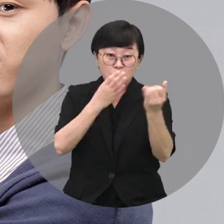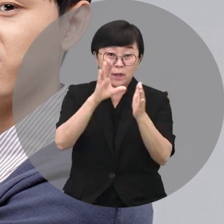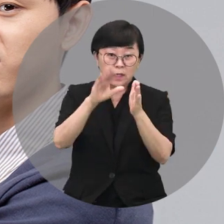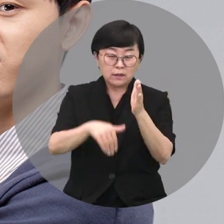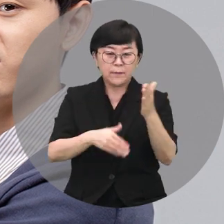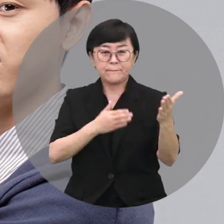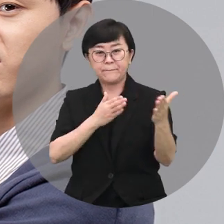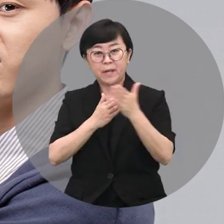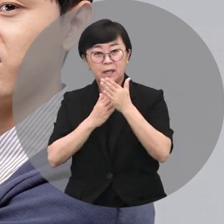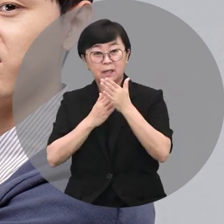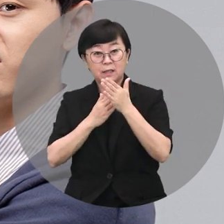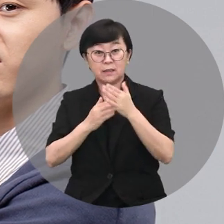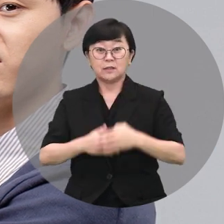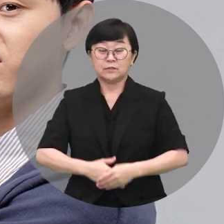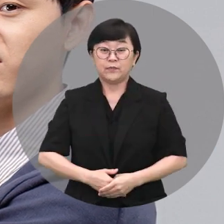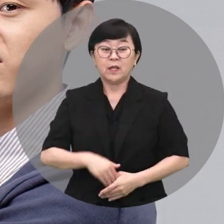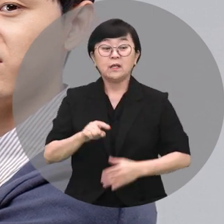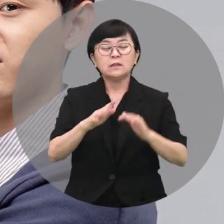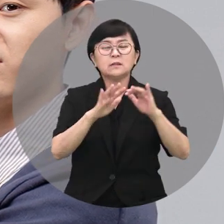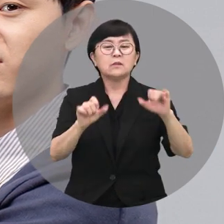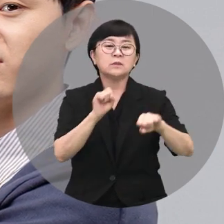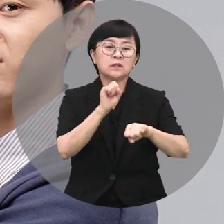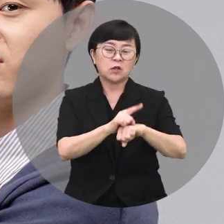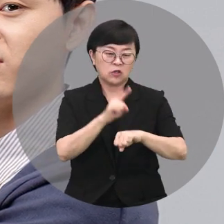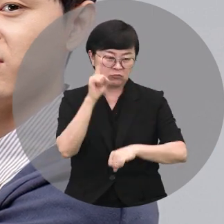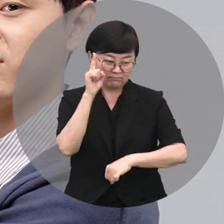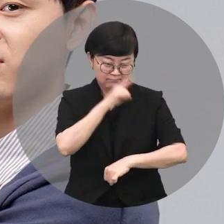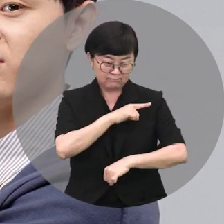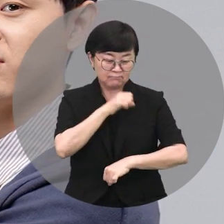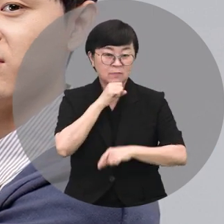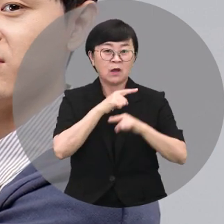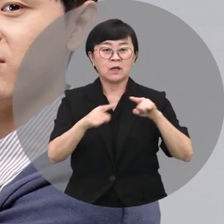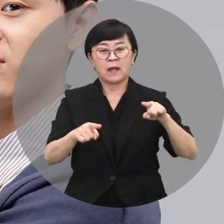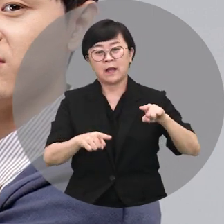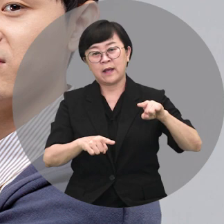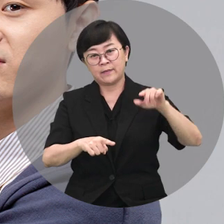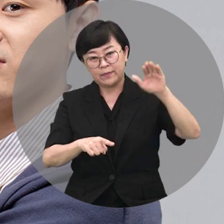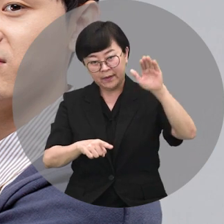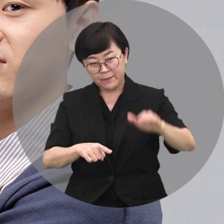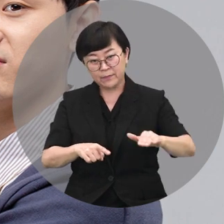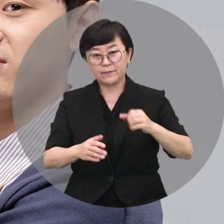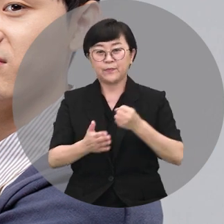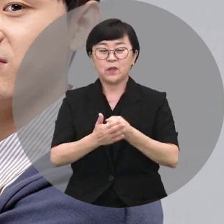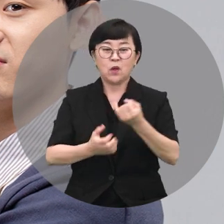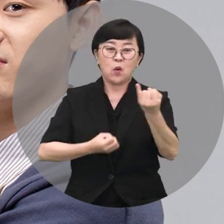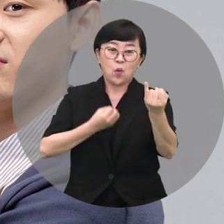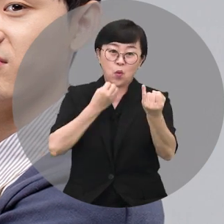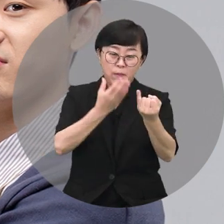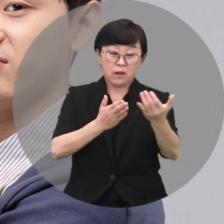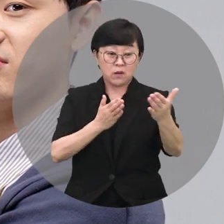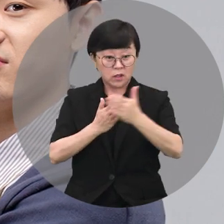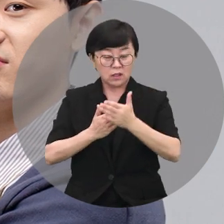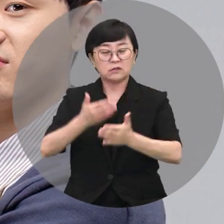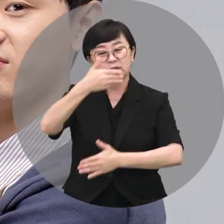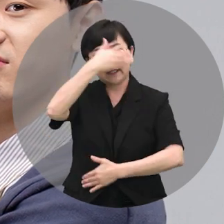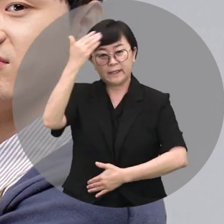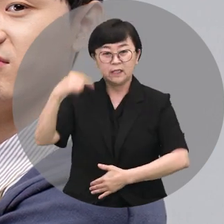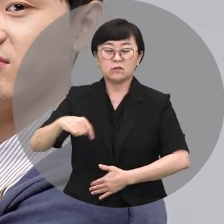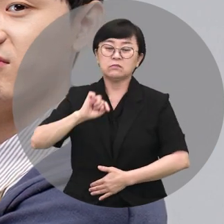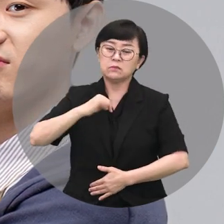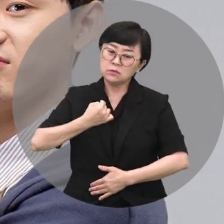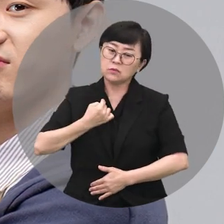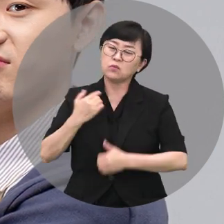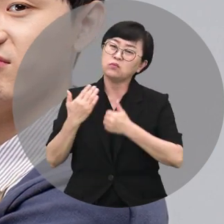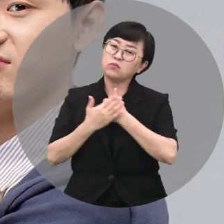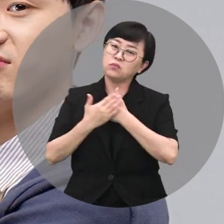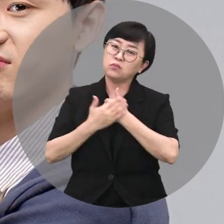했다가 거절당했을 때 그 사람의 성격이 나쁘다고 평가절하하며 오히려 고백을 거절당한 게 다행이라고